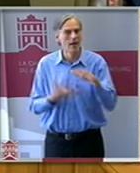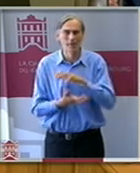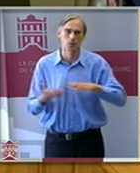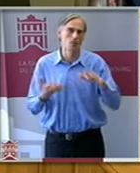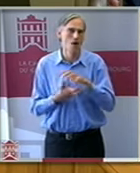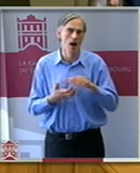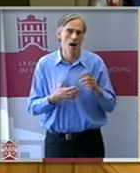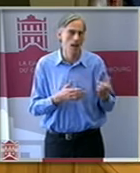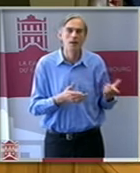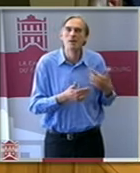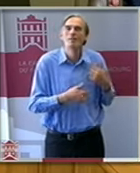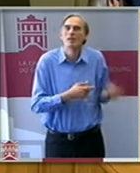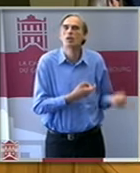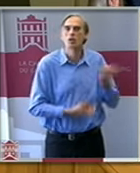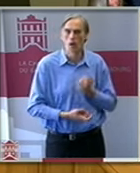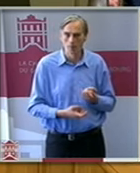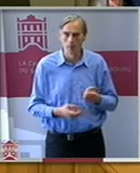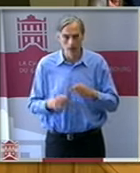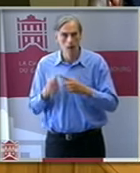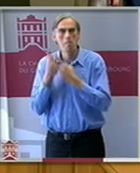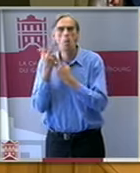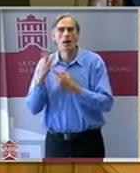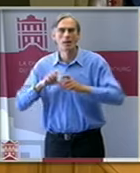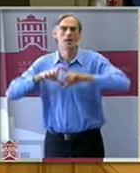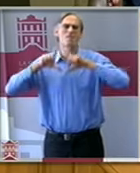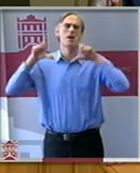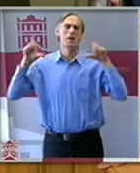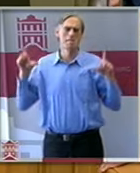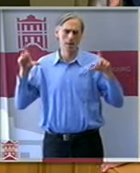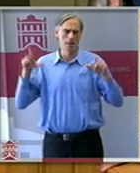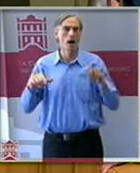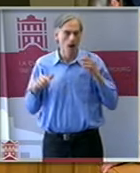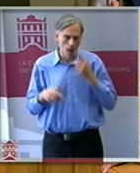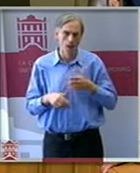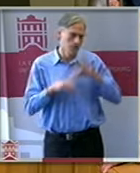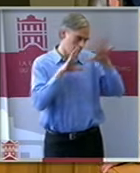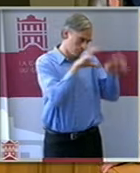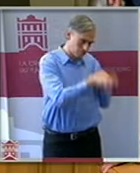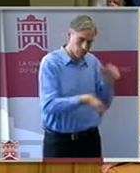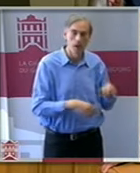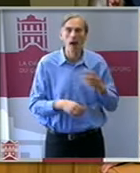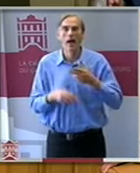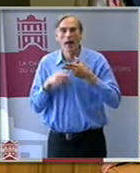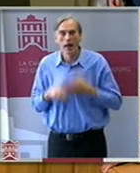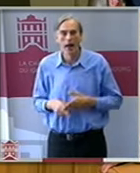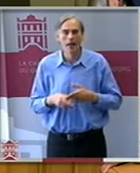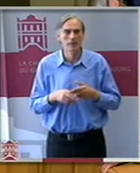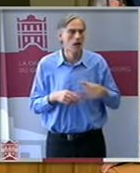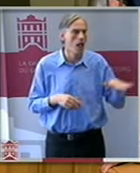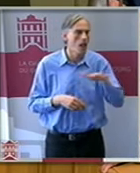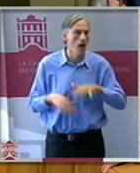die Entwicklungsländer. Die westlichen Länder machen sich viel Sorgen um den staatlich dirigierten Neokolonialismus von